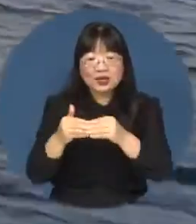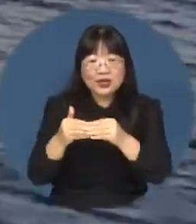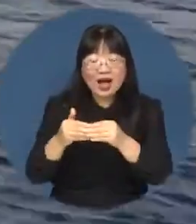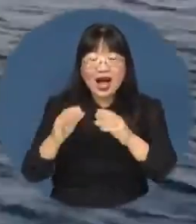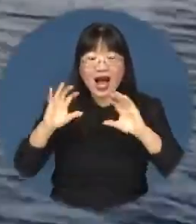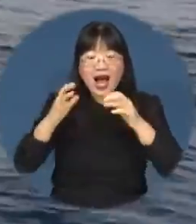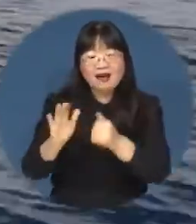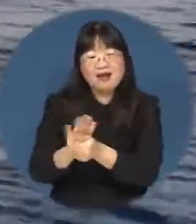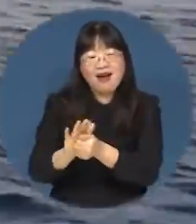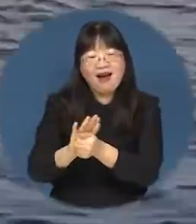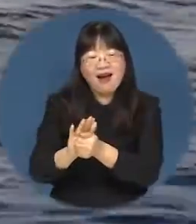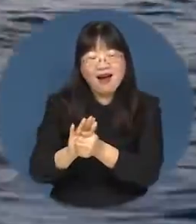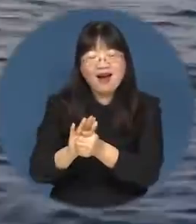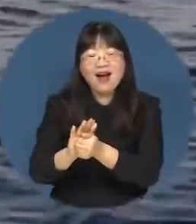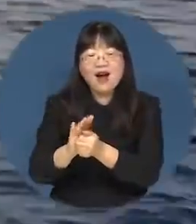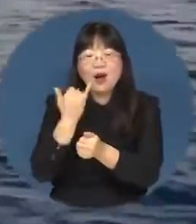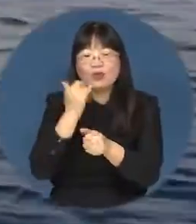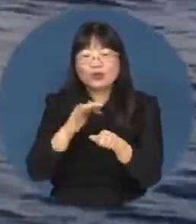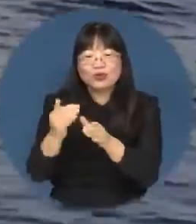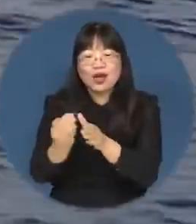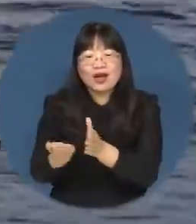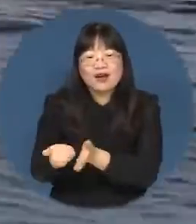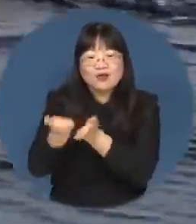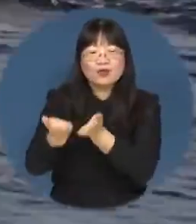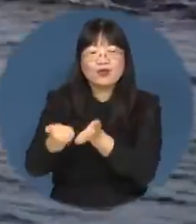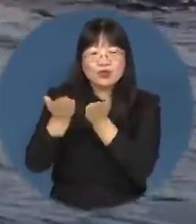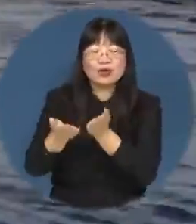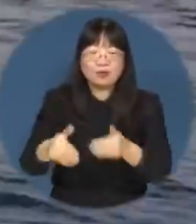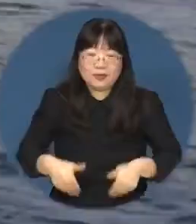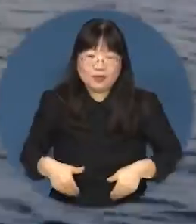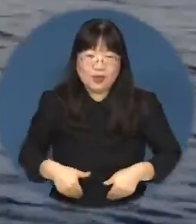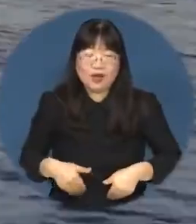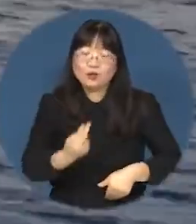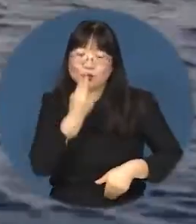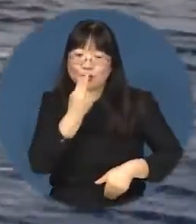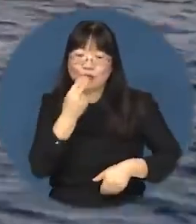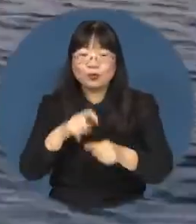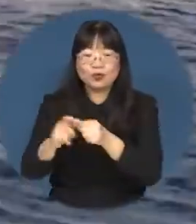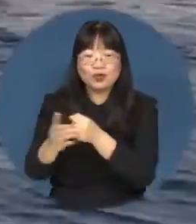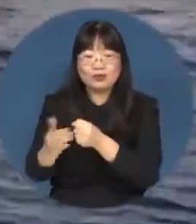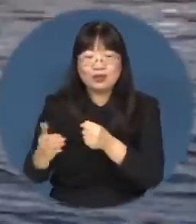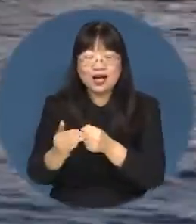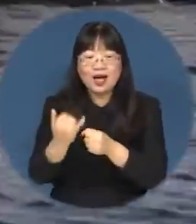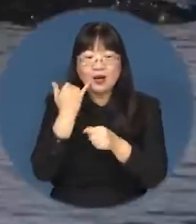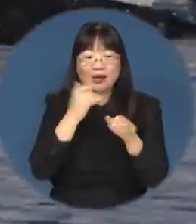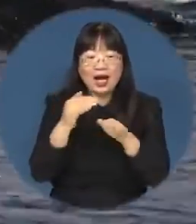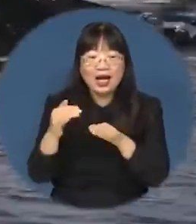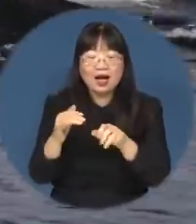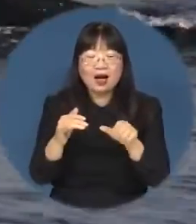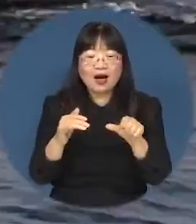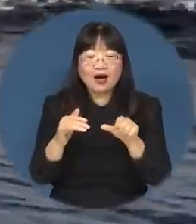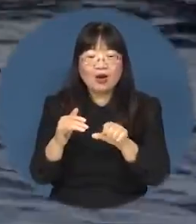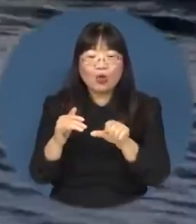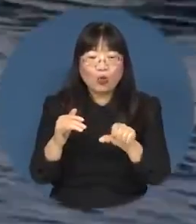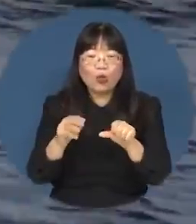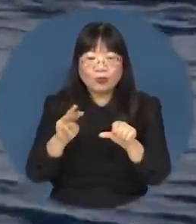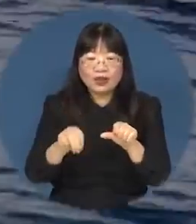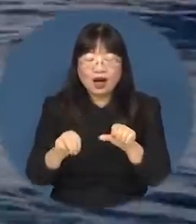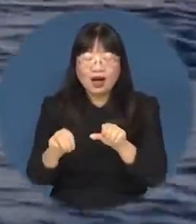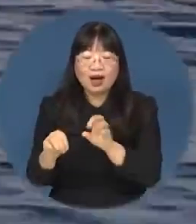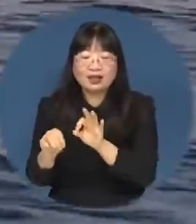자꾸 올려줘야 되지 않겠어요? 맞아요. 네, 이제 숨을 쉬게끔 해준다고. 그래서 대개 10m, 5m 이내 애들 얘네가 많이